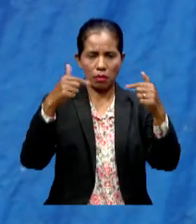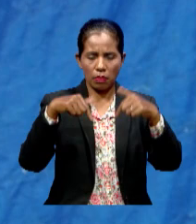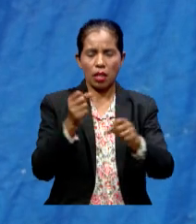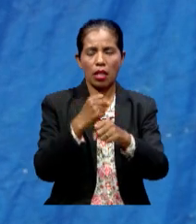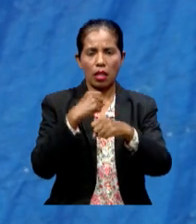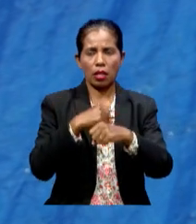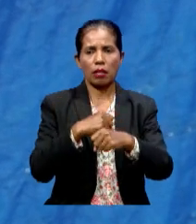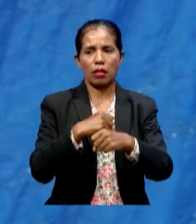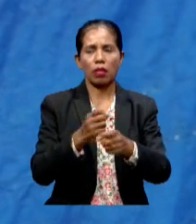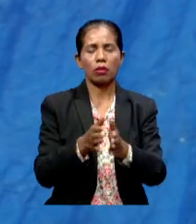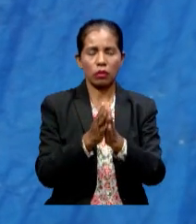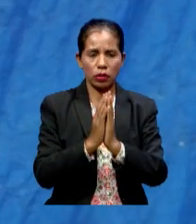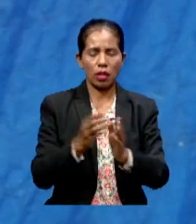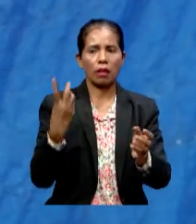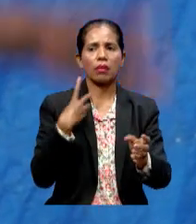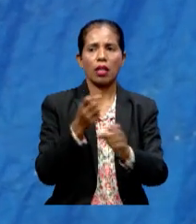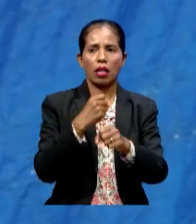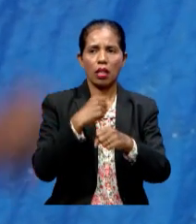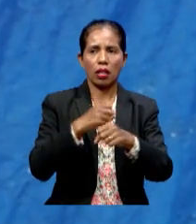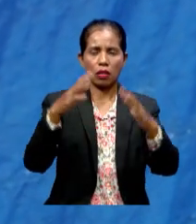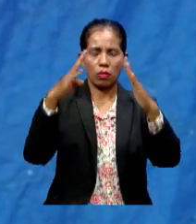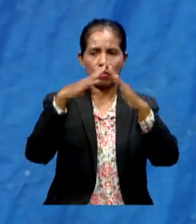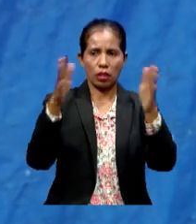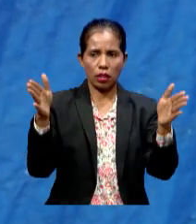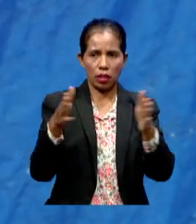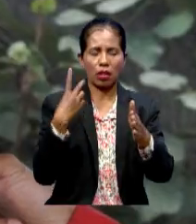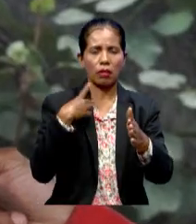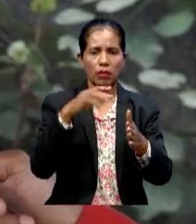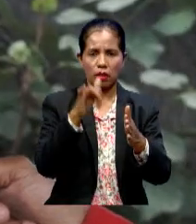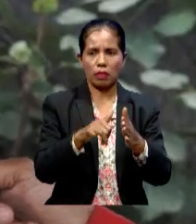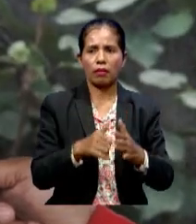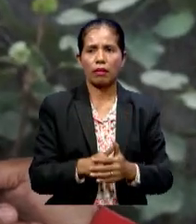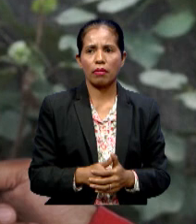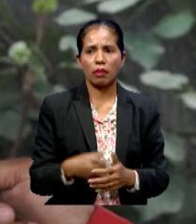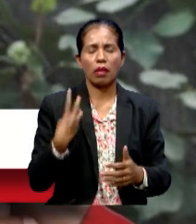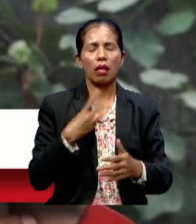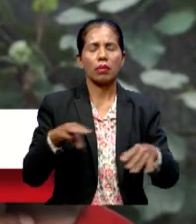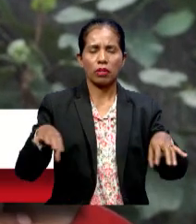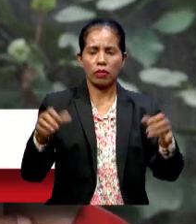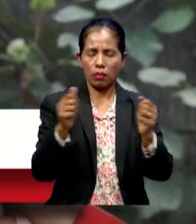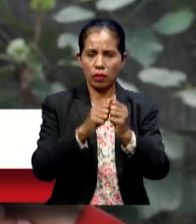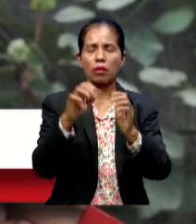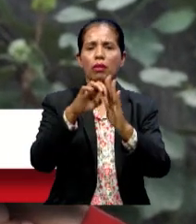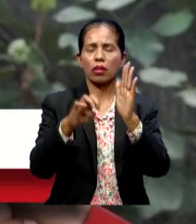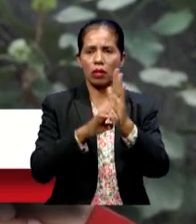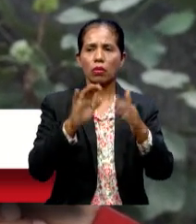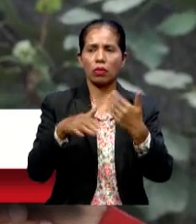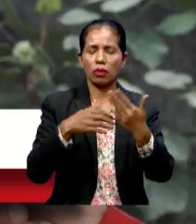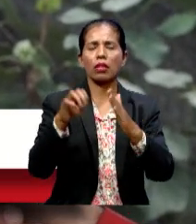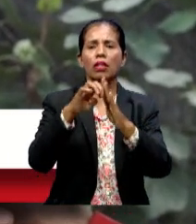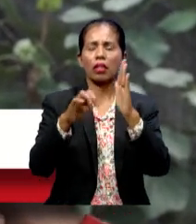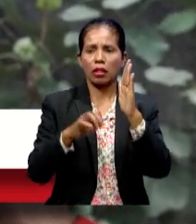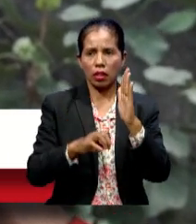mai husura ra ini ami halu ne alu mawan ki ko ne basta ami ami kopera ho istaru tamba po toto tu istaru